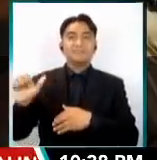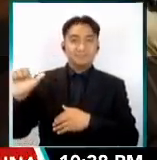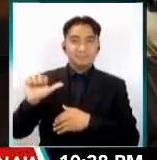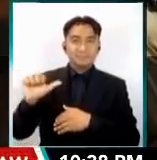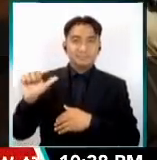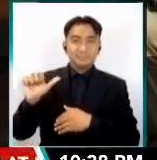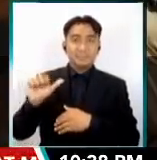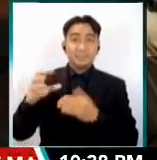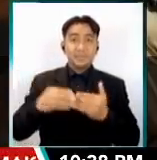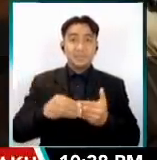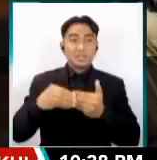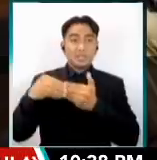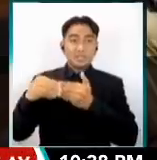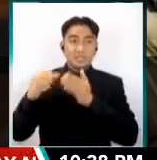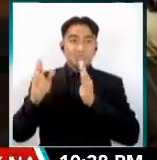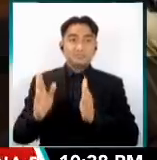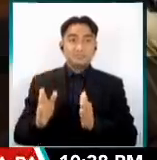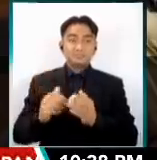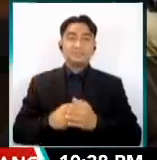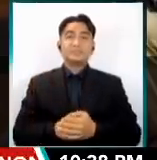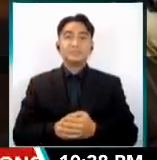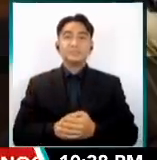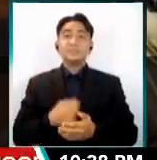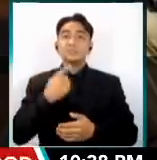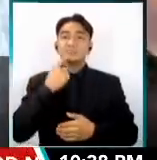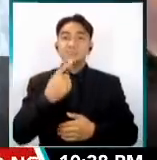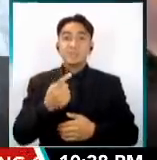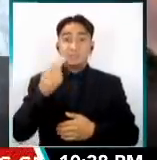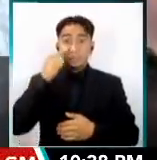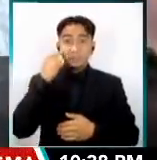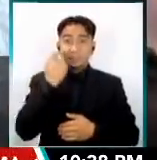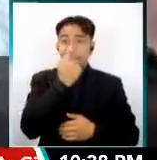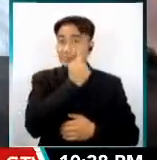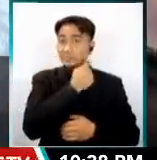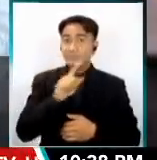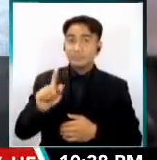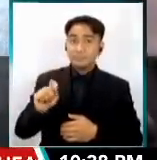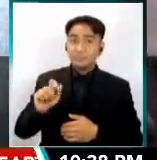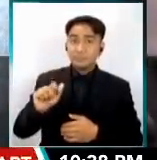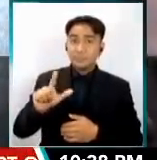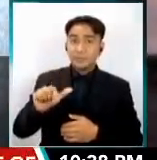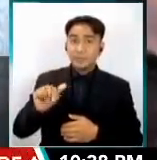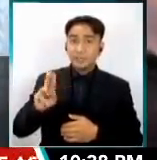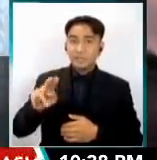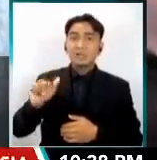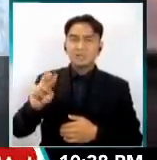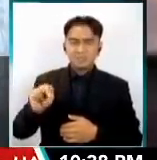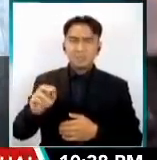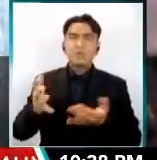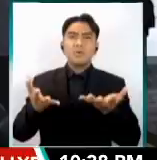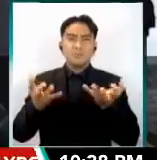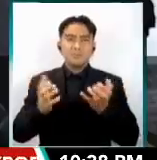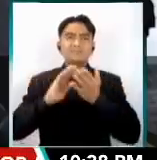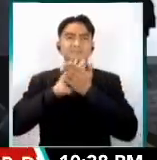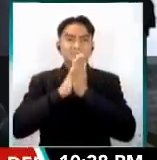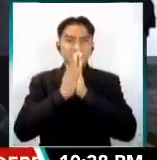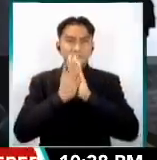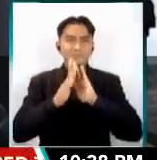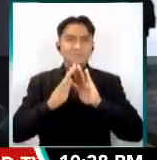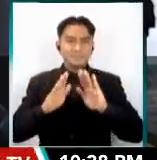Ghani Baradar. Sabi ng Taliban sa isang press conference, gusto nila ng kapayapaan at ng isang inclusive na